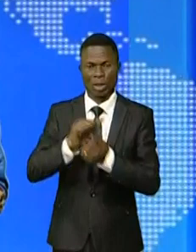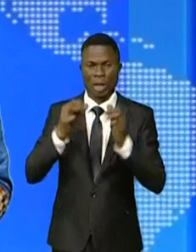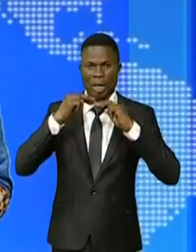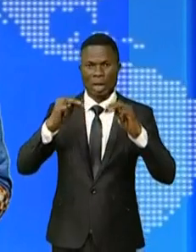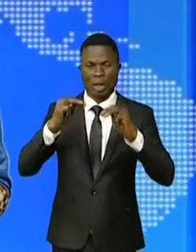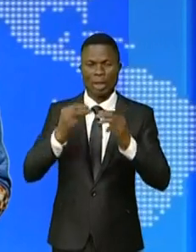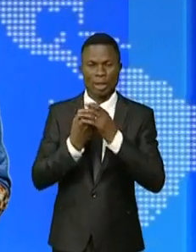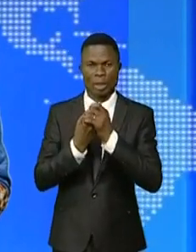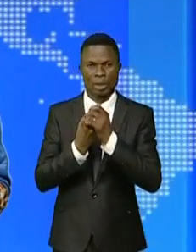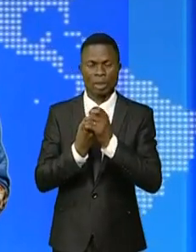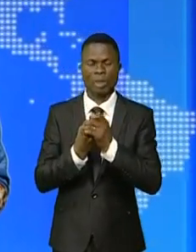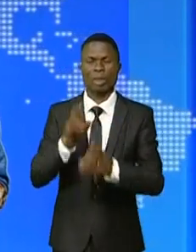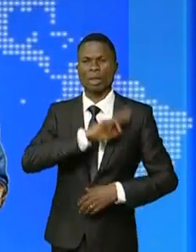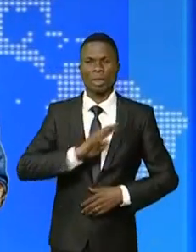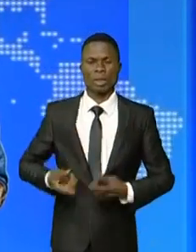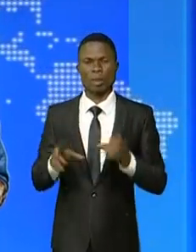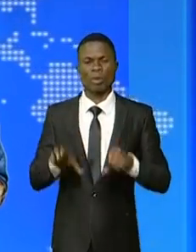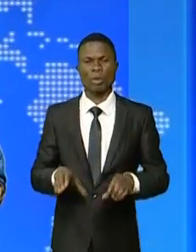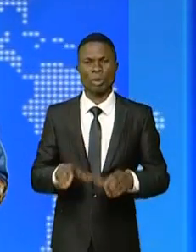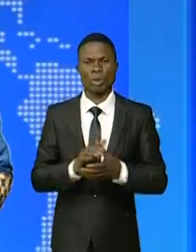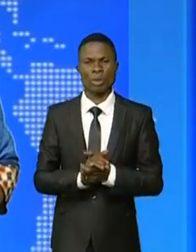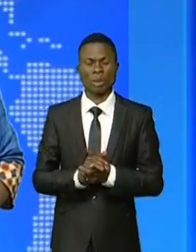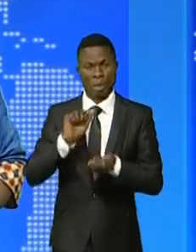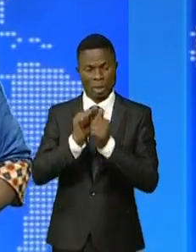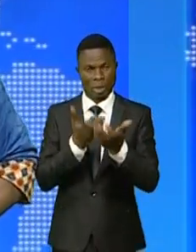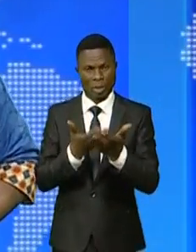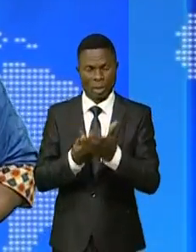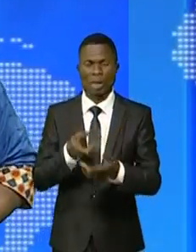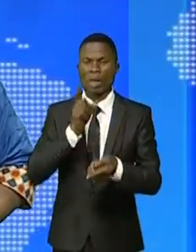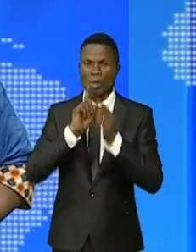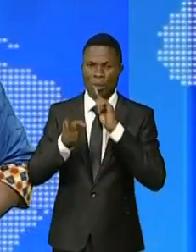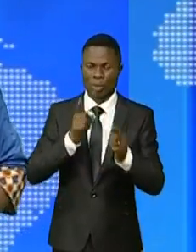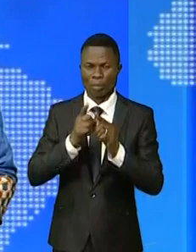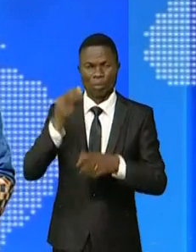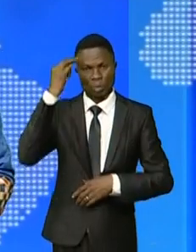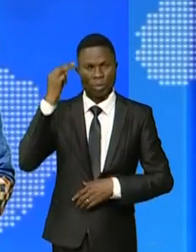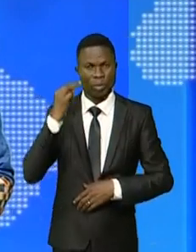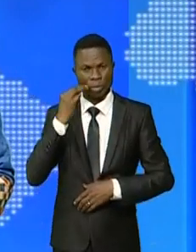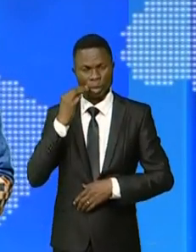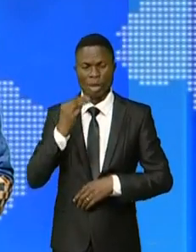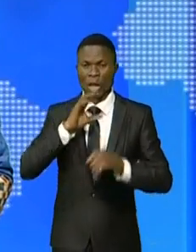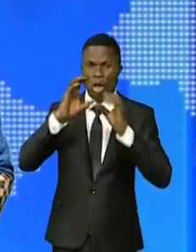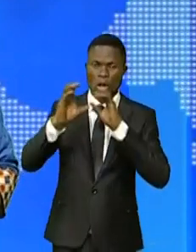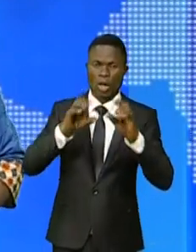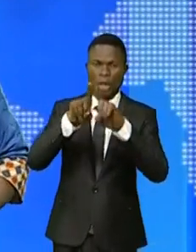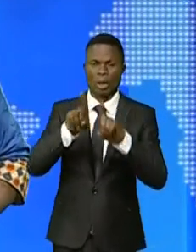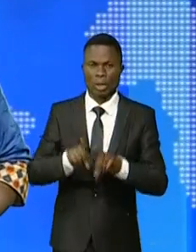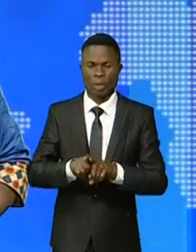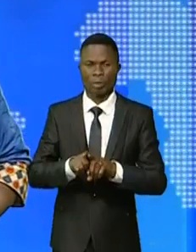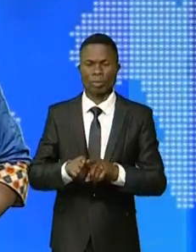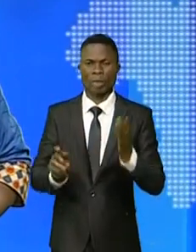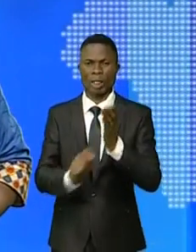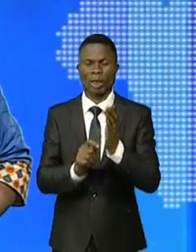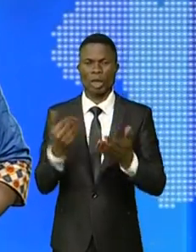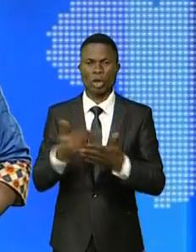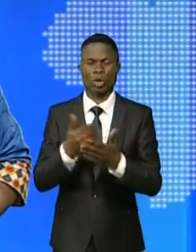messagerie, bientôt une réalité en République démocratique du Congo. Ce sujet a mis autour d'une table le ministre des Postes, Télécommunications et Nouvelles